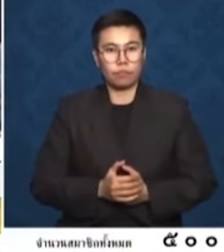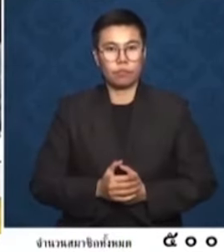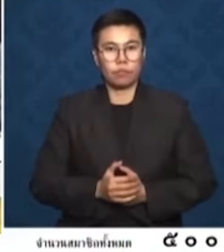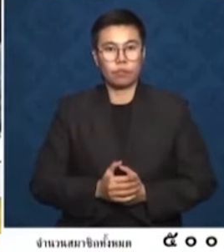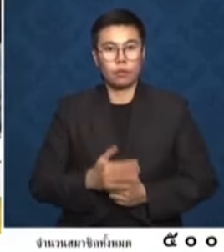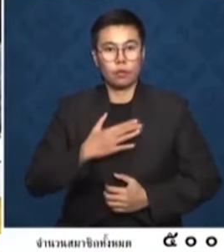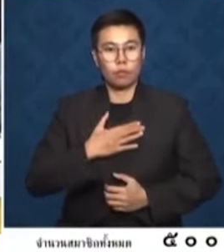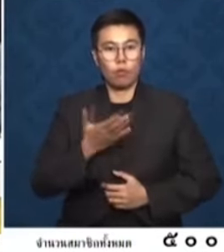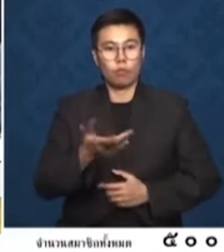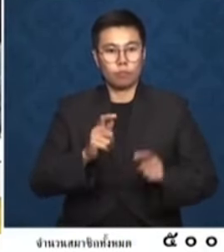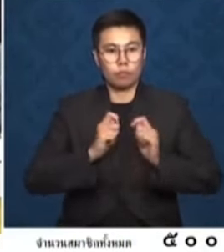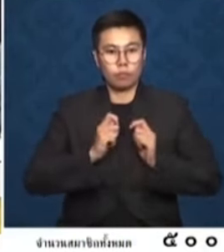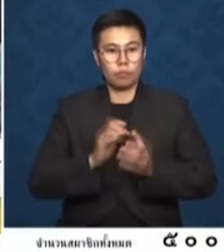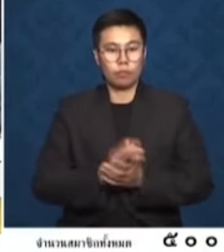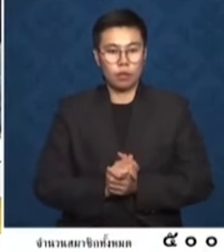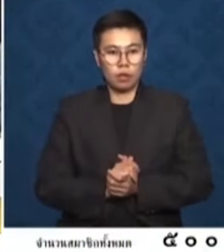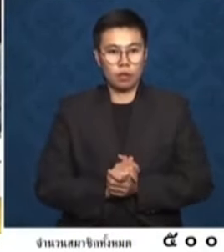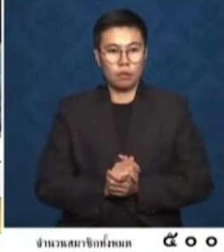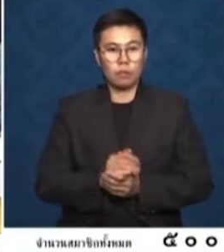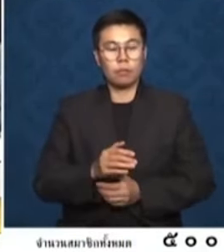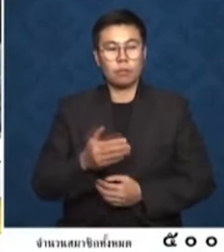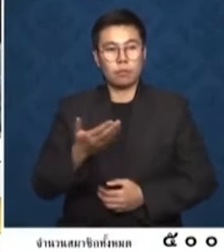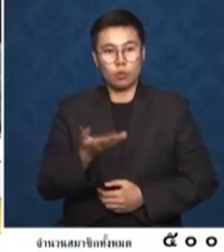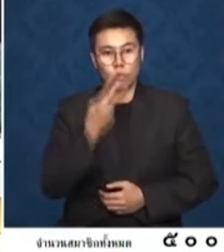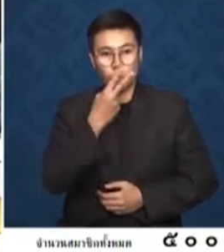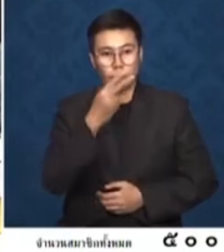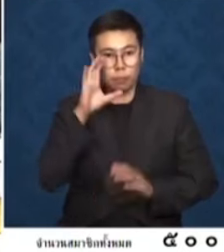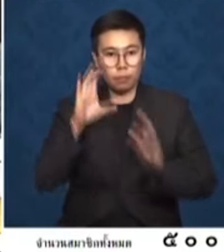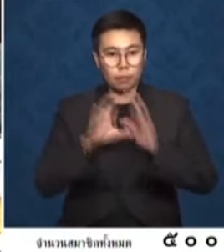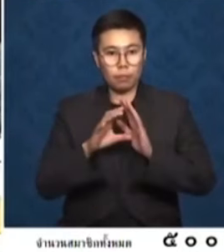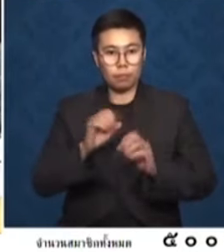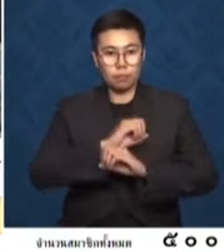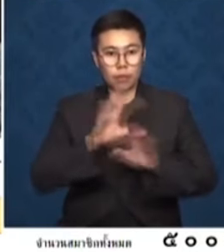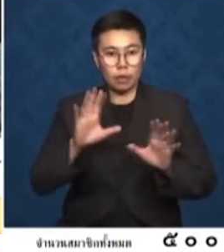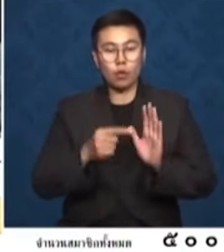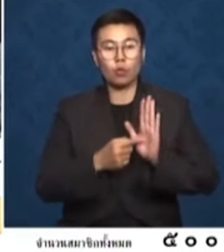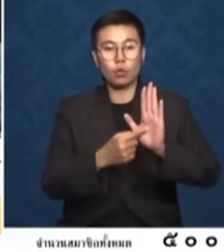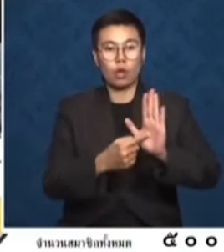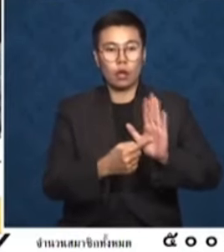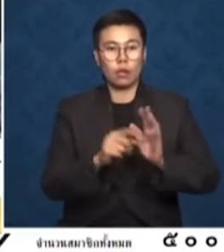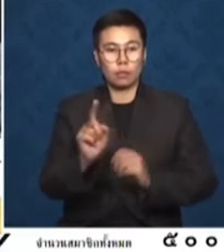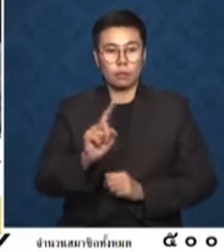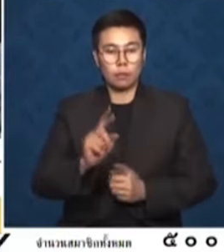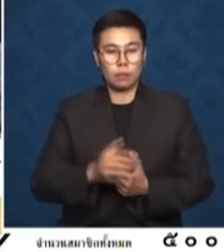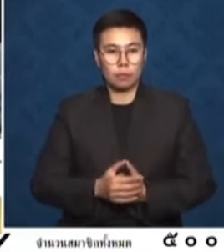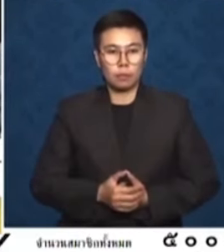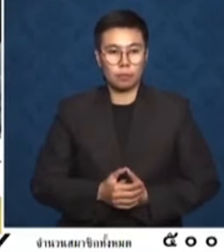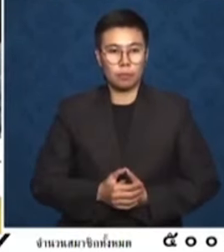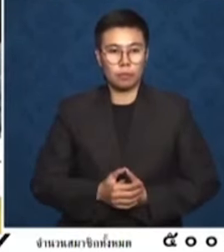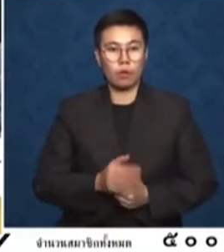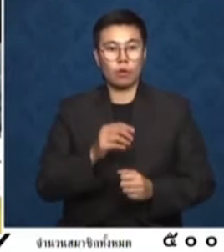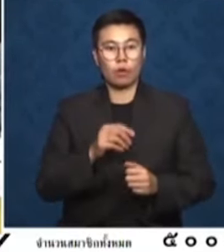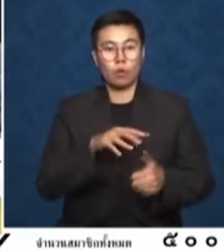ท่านประธานครับเพื่อให้เห็นภาพได้ชัดเจนขึ้นนะครับผมขออนาตยกตัวอย่างกรณีผู้